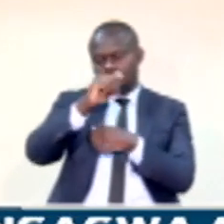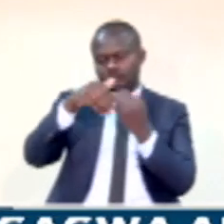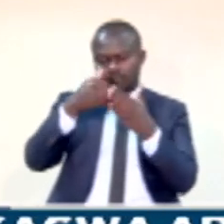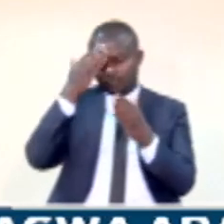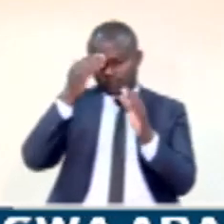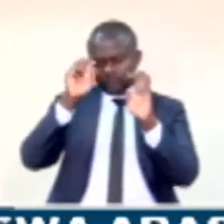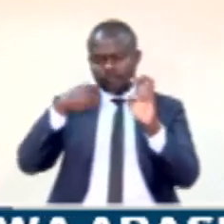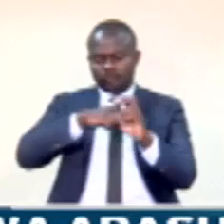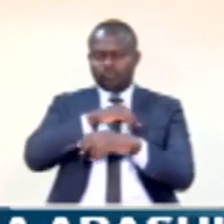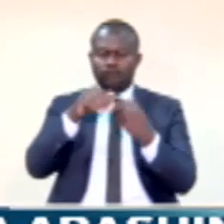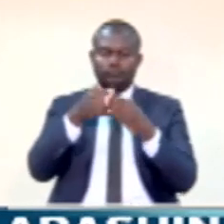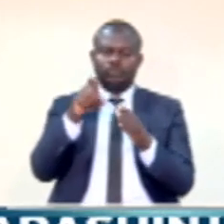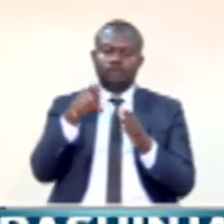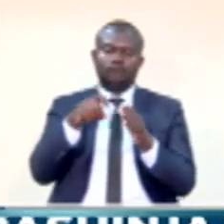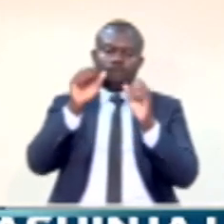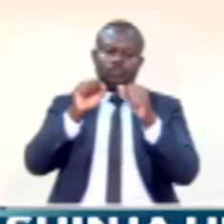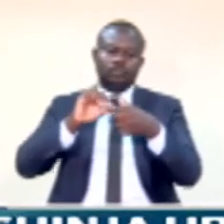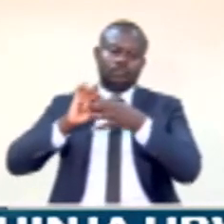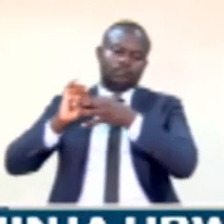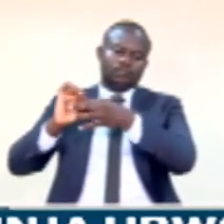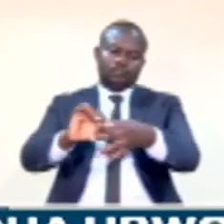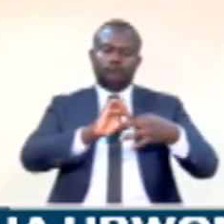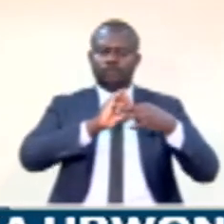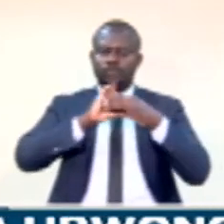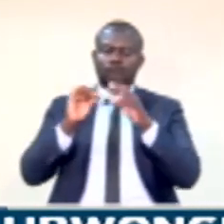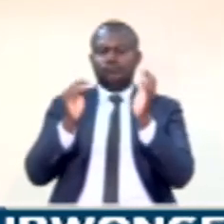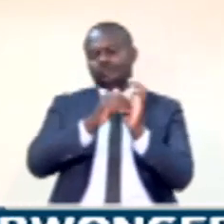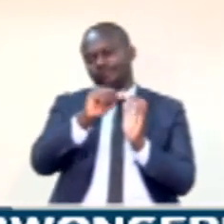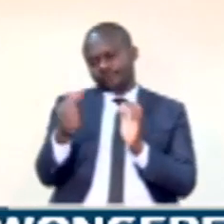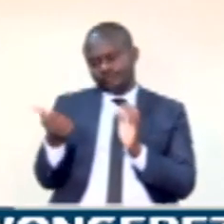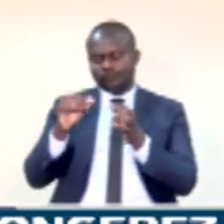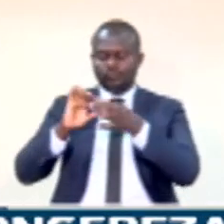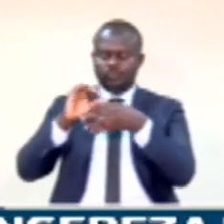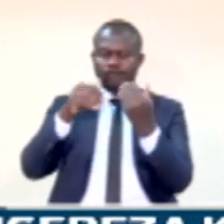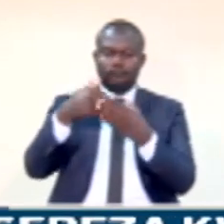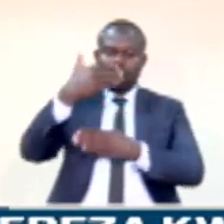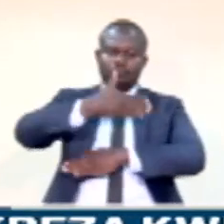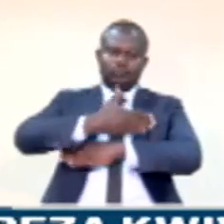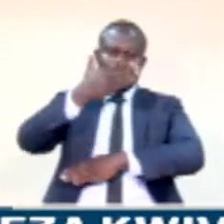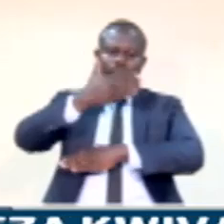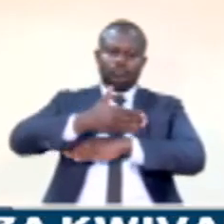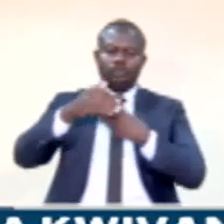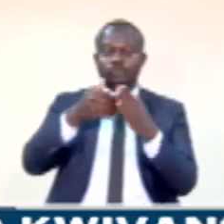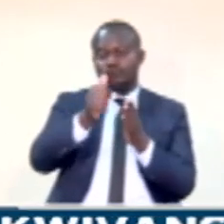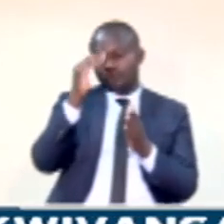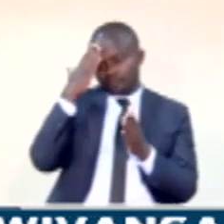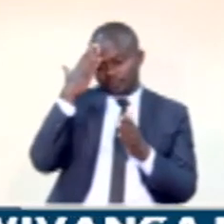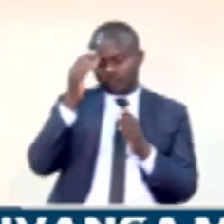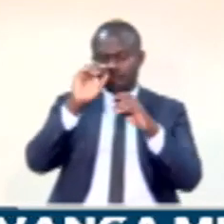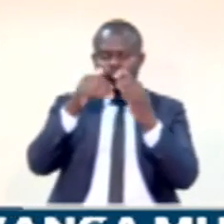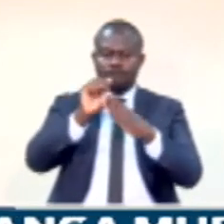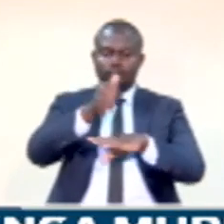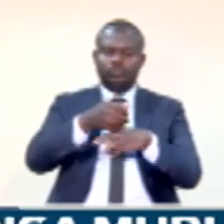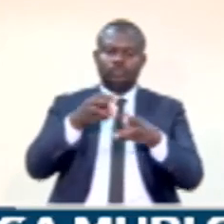kugira ngo aho bakeneye kubaka imihanda dushobore kuba twafatanya. Ikindi nacyo ni ubufatanye hagariya ku mupaka. Urabizi ko twashyizeho